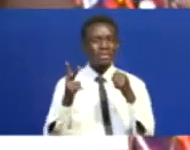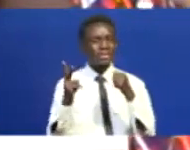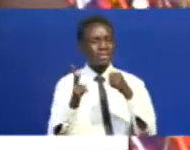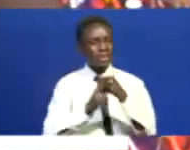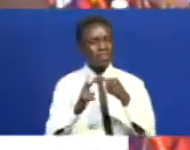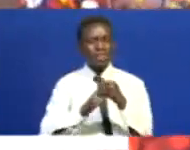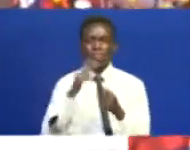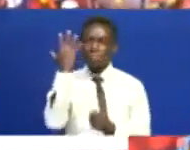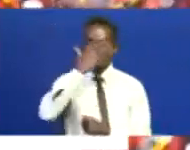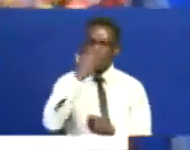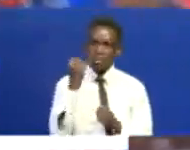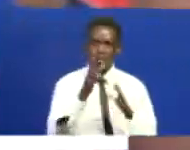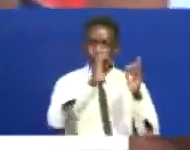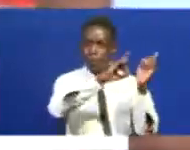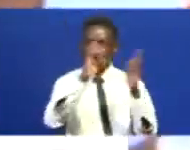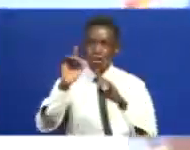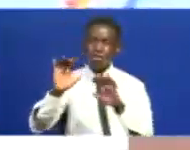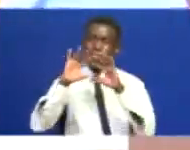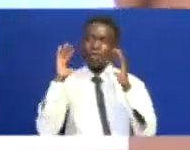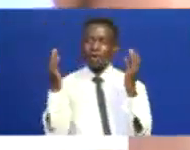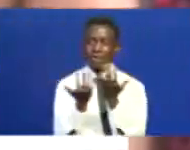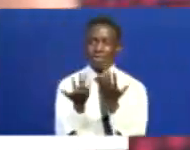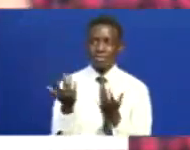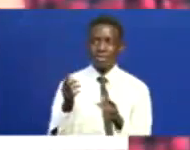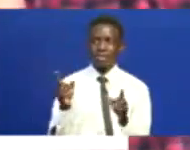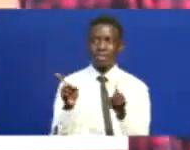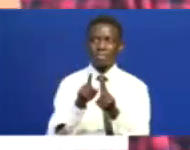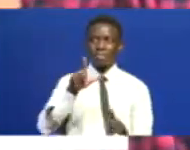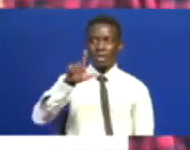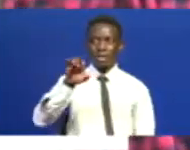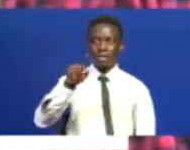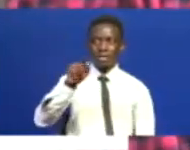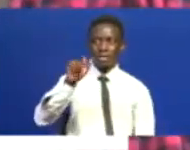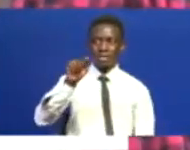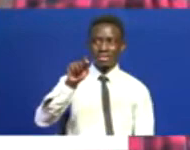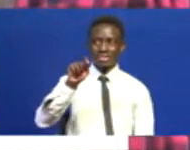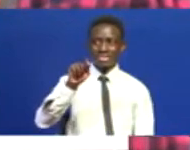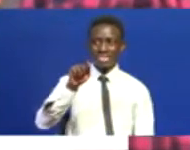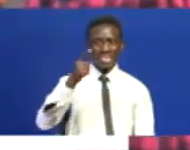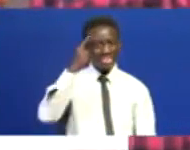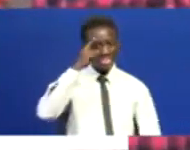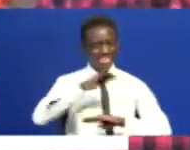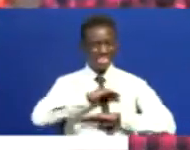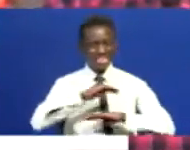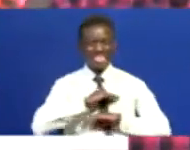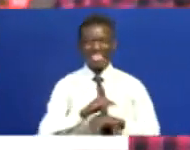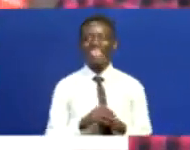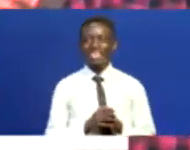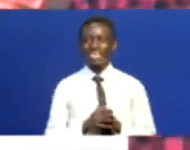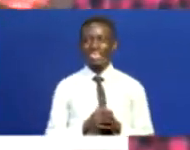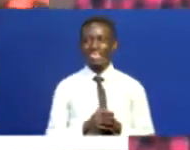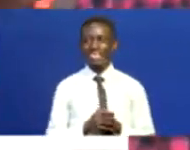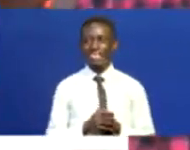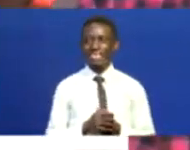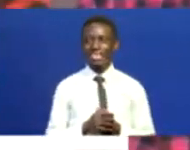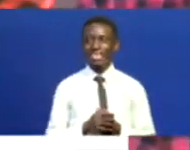mwenzangu Lilith aongeze yale ambayo labda angesema. Simetosha hiyo? Moja tu.